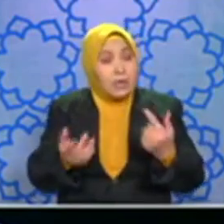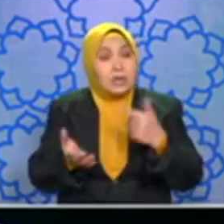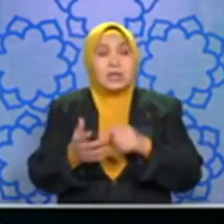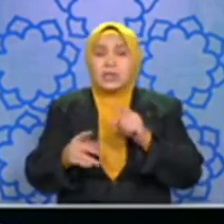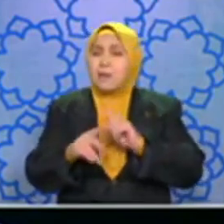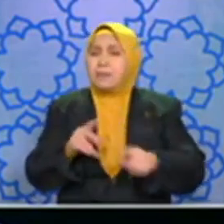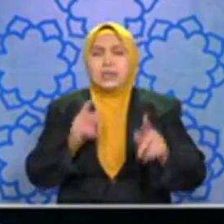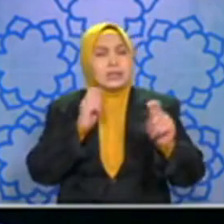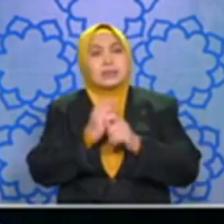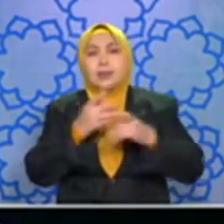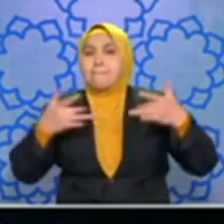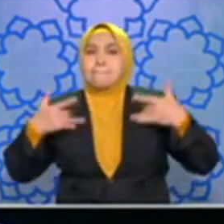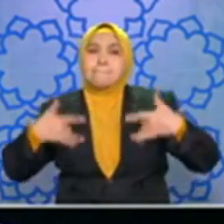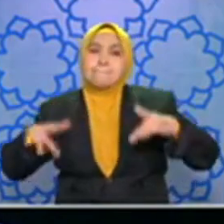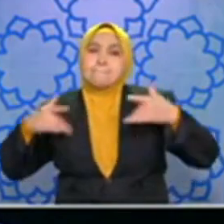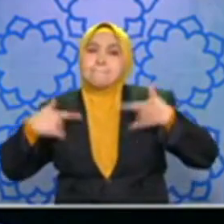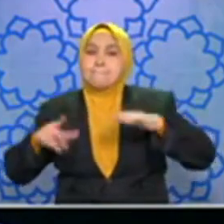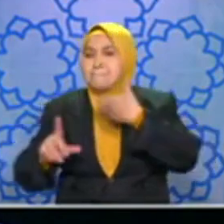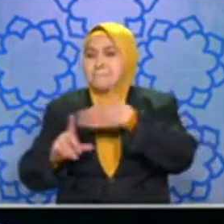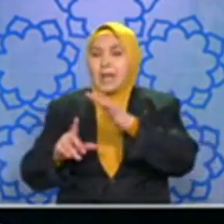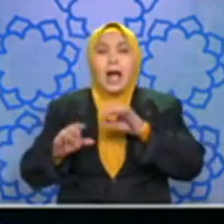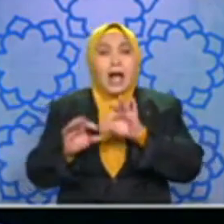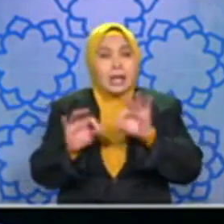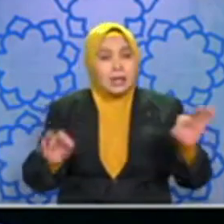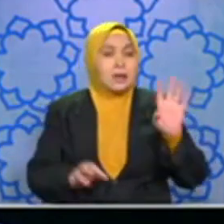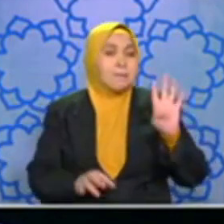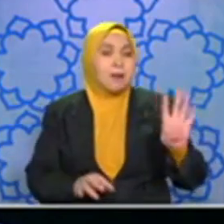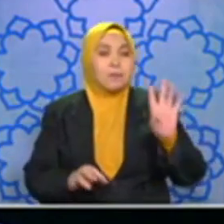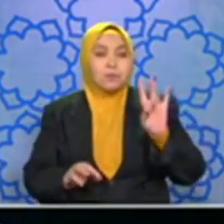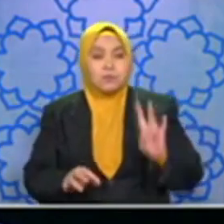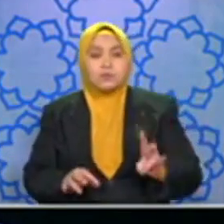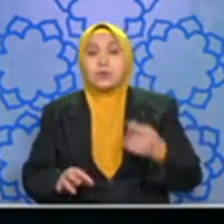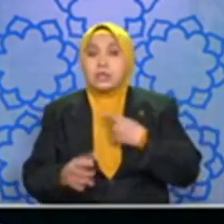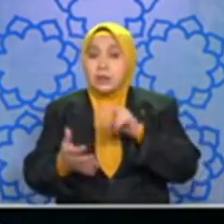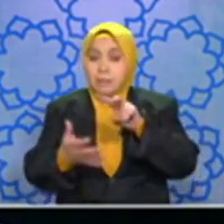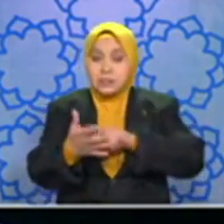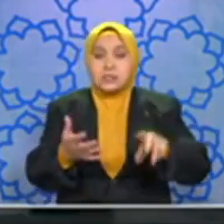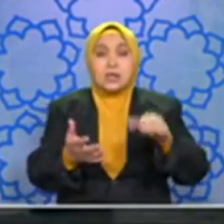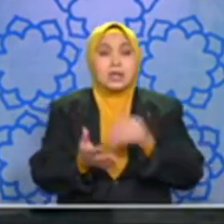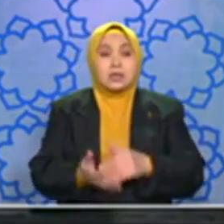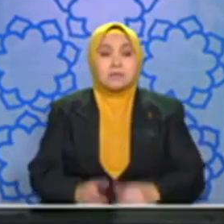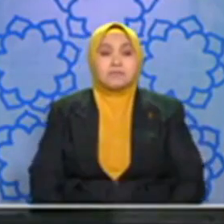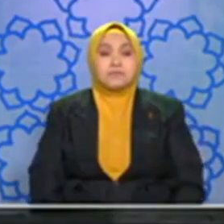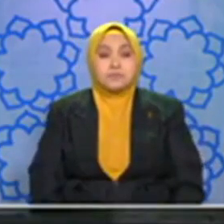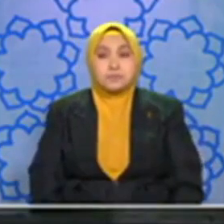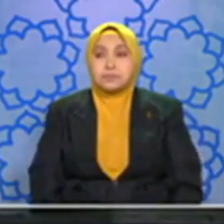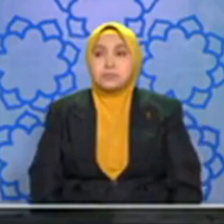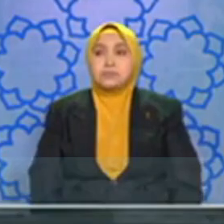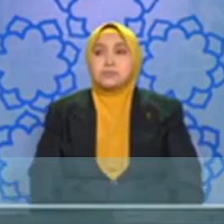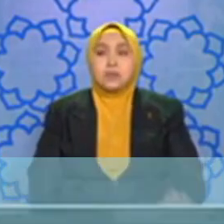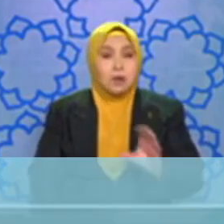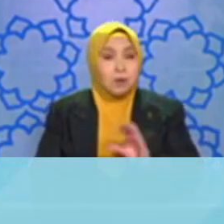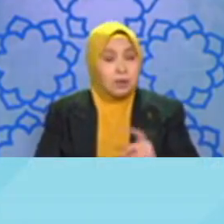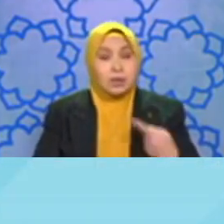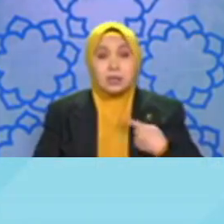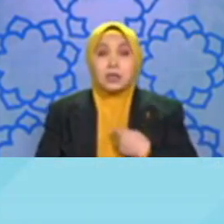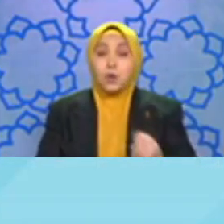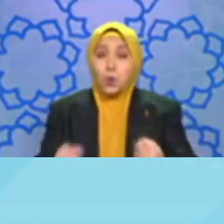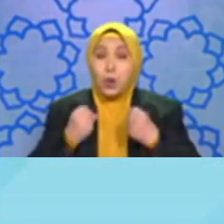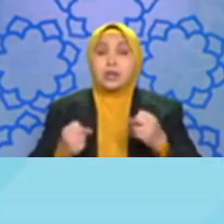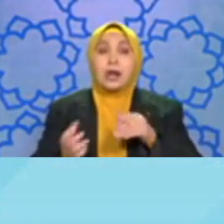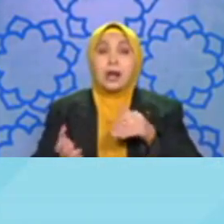tetap menafikan. Ayat yang ke-47 kita baca sekali lagi. Silakan, Ustaz. Baik, kita pasakkan lagi, kuatkan